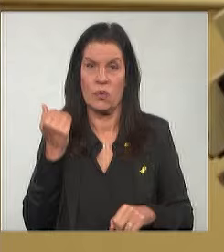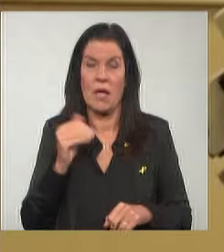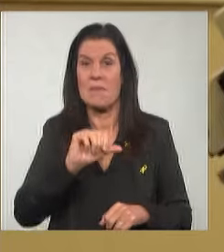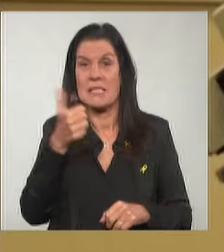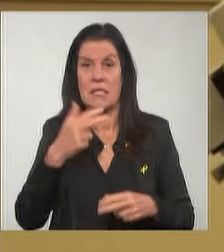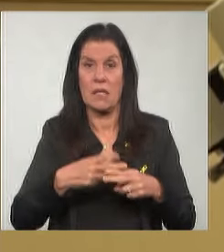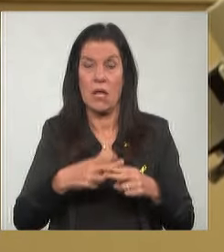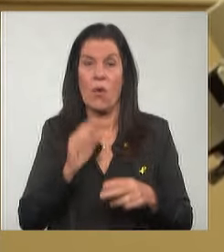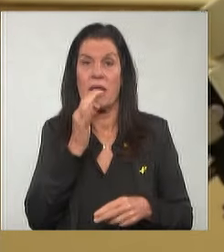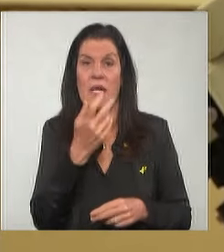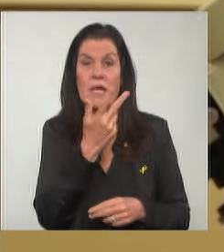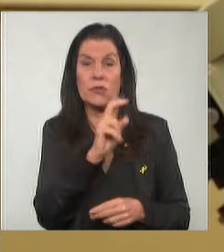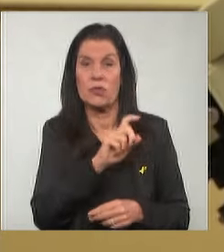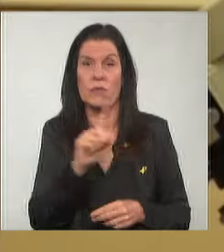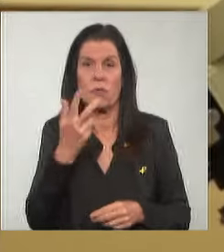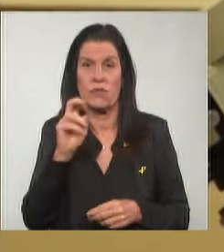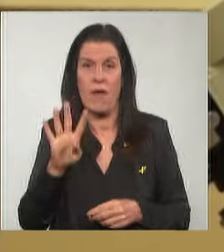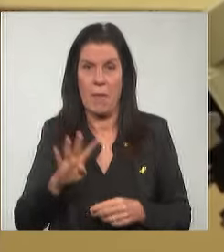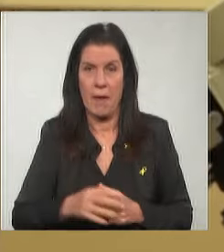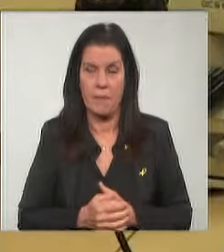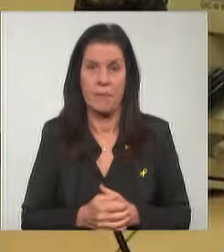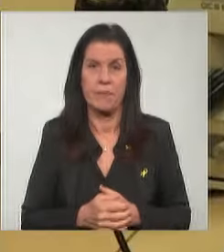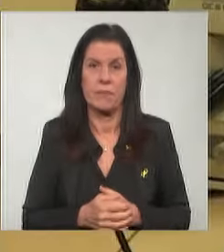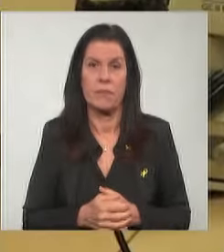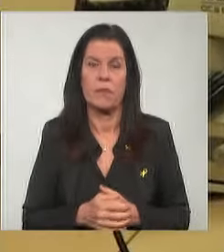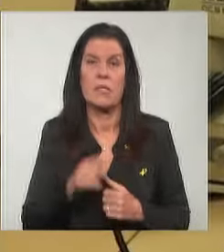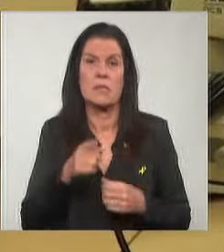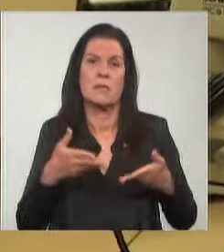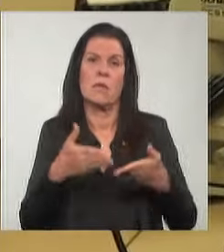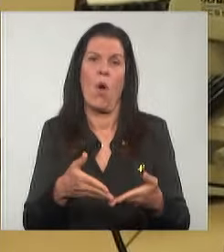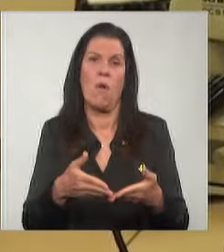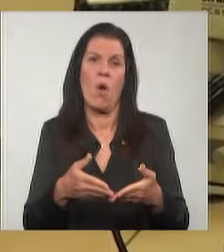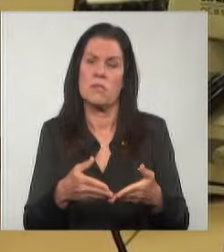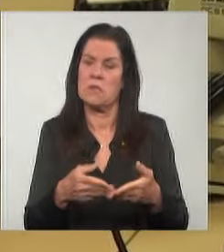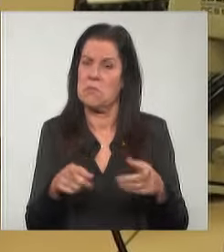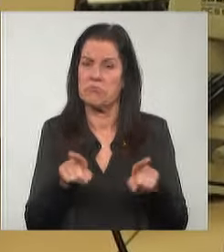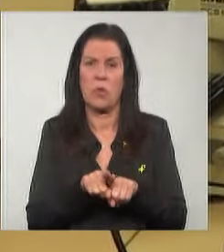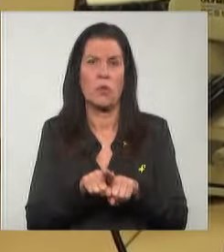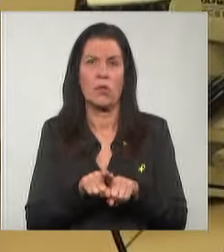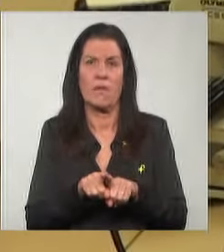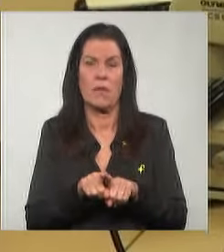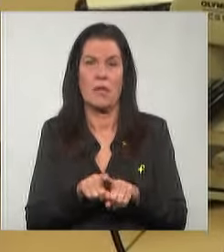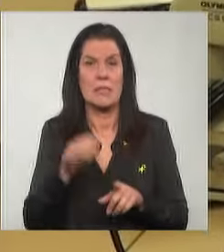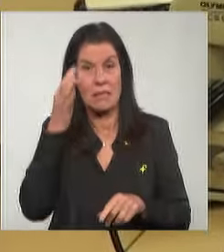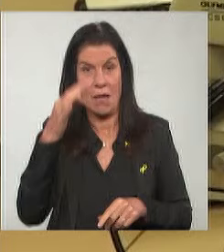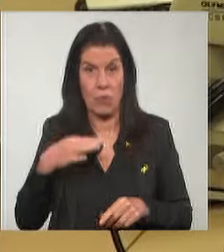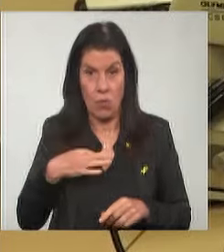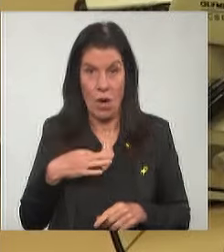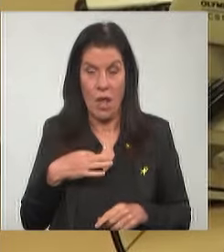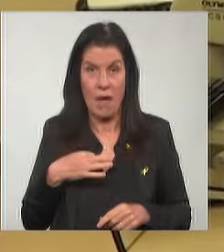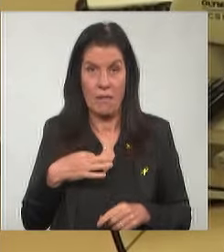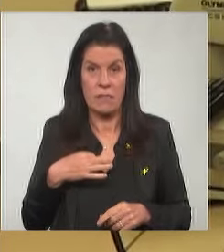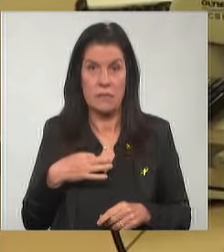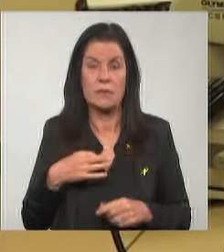34. מבחינת גילוי ה-HPV יש לה אותה יעילות. אנחנו שמנו לב במערכות שלנו שכמות מאוד